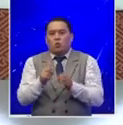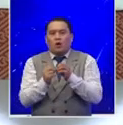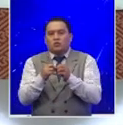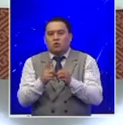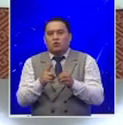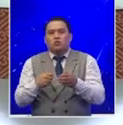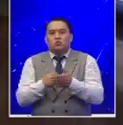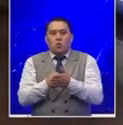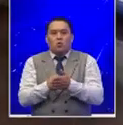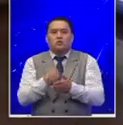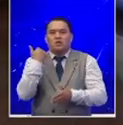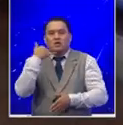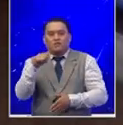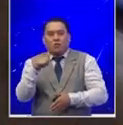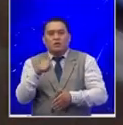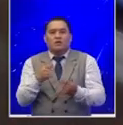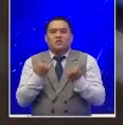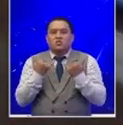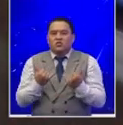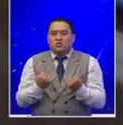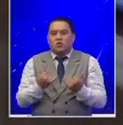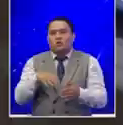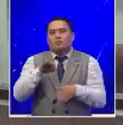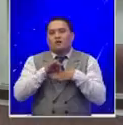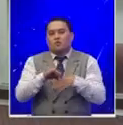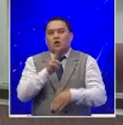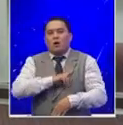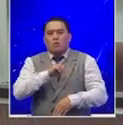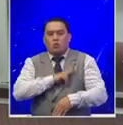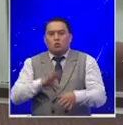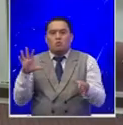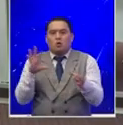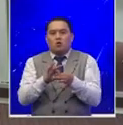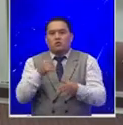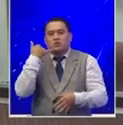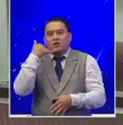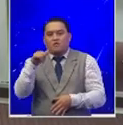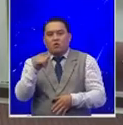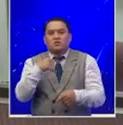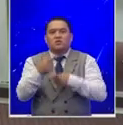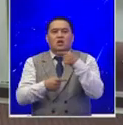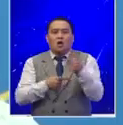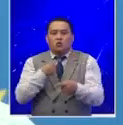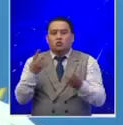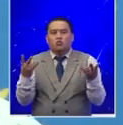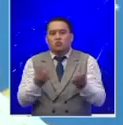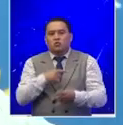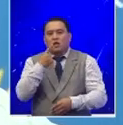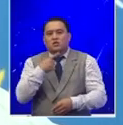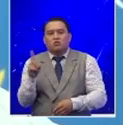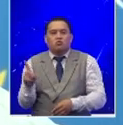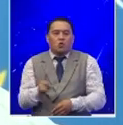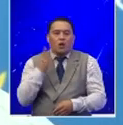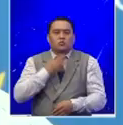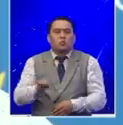111 доступны со стационарных телефонов. В настоящее время ведется работа по подключению сотовых операторов. Следует отметить, на